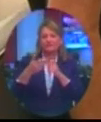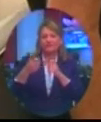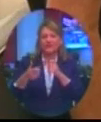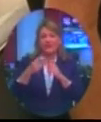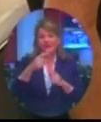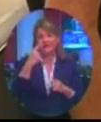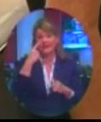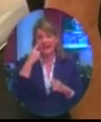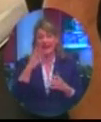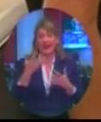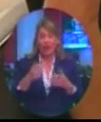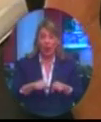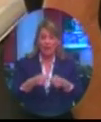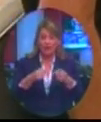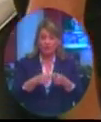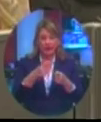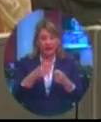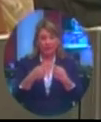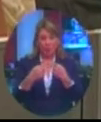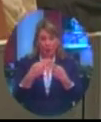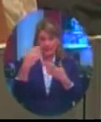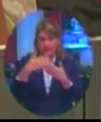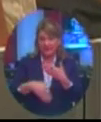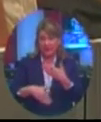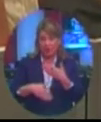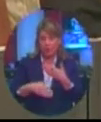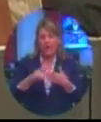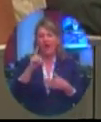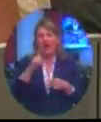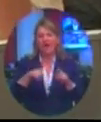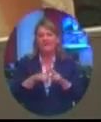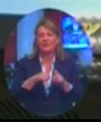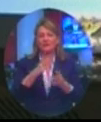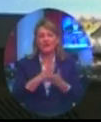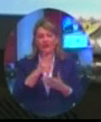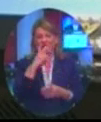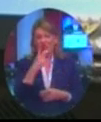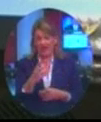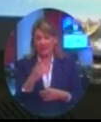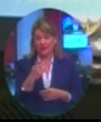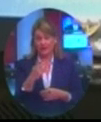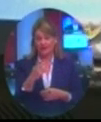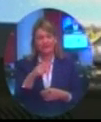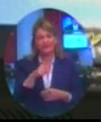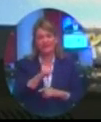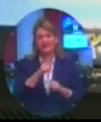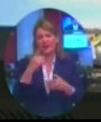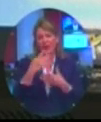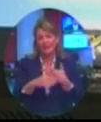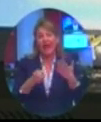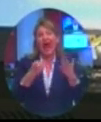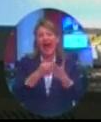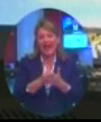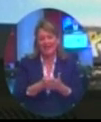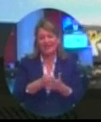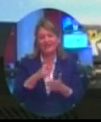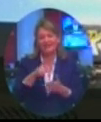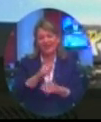סביב השידור הציבורי קרובים לסיום, אך כפי שכבר נוכחנו לדעת, זה לא נגמר עד שהשידור הראשון יתחיל.